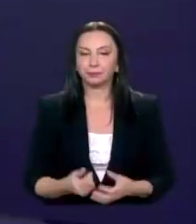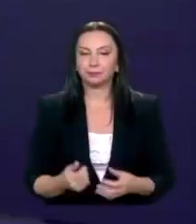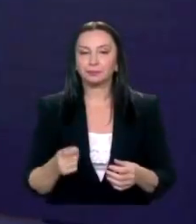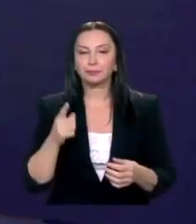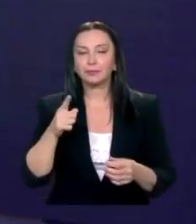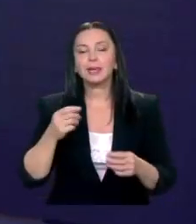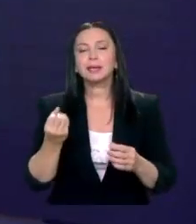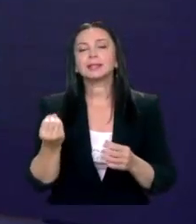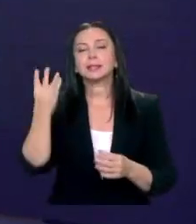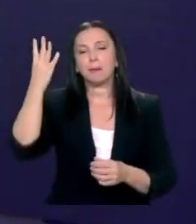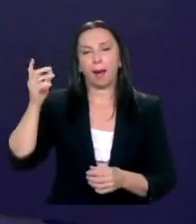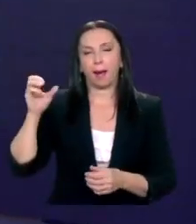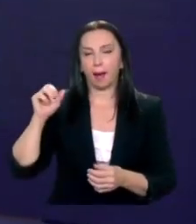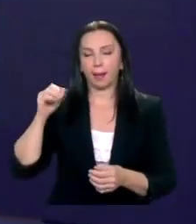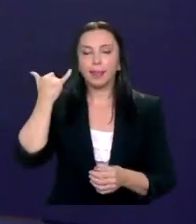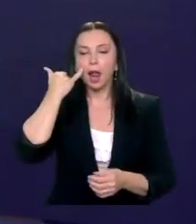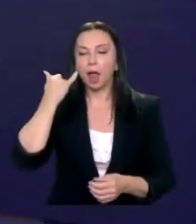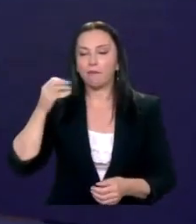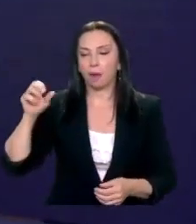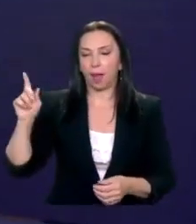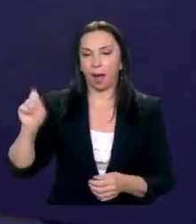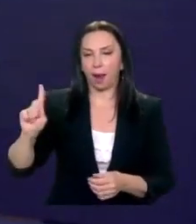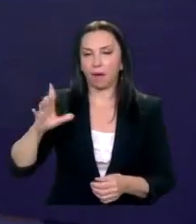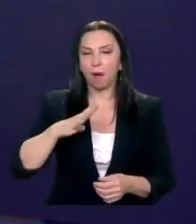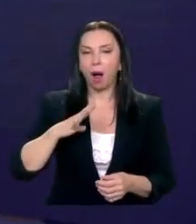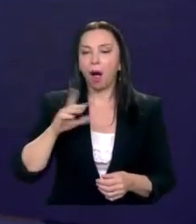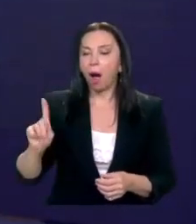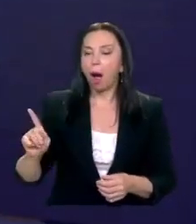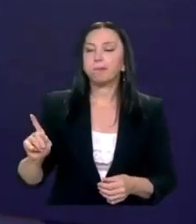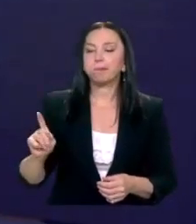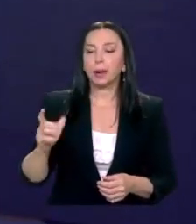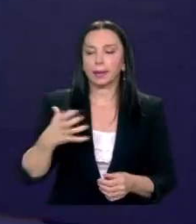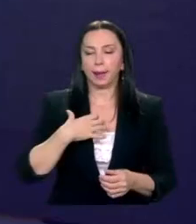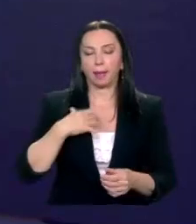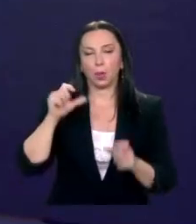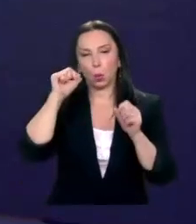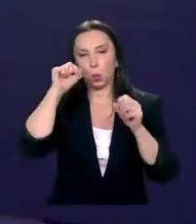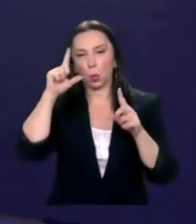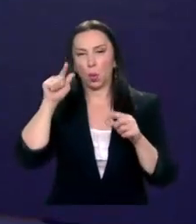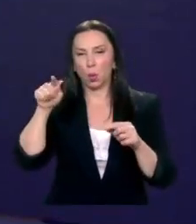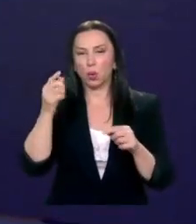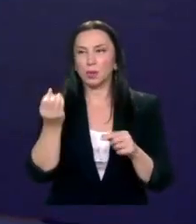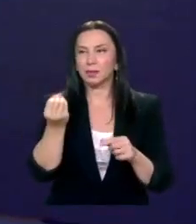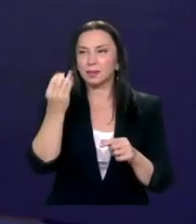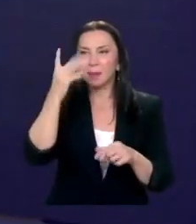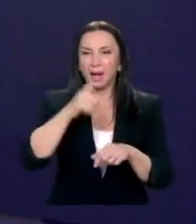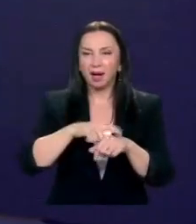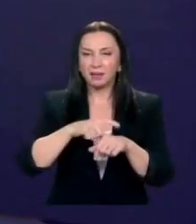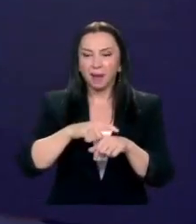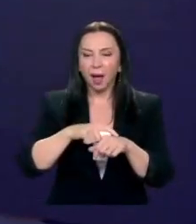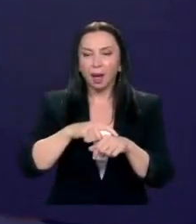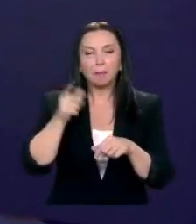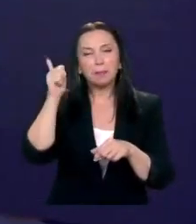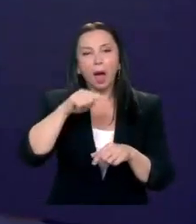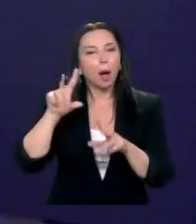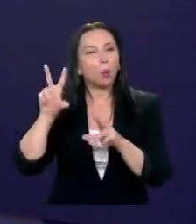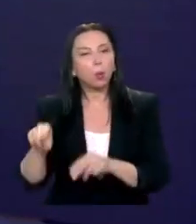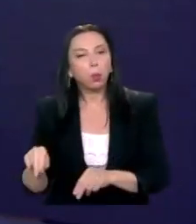Sabah alarmınızı kurdunuz ama çalmadan uyandınız. Peki o sabah saatlerinde pek de tatlı uykuya devam etmeli mi